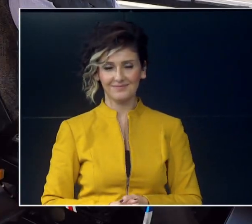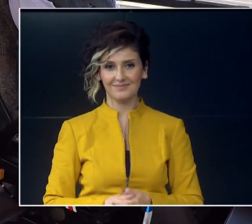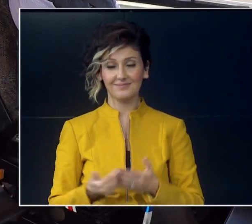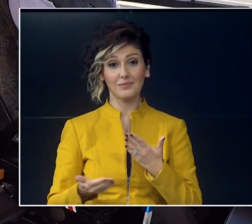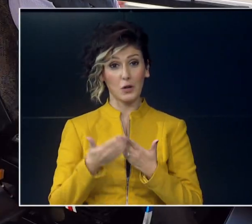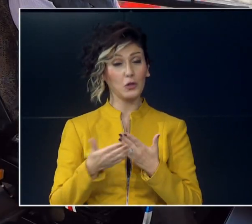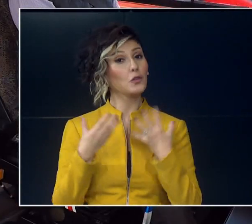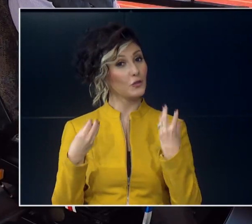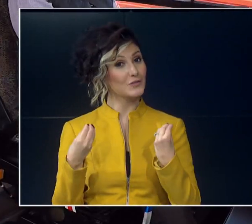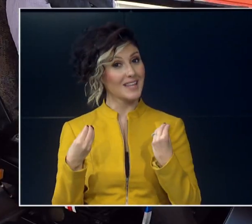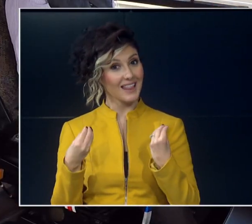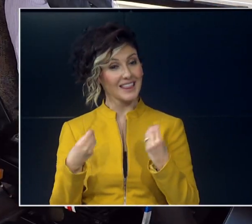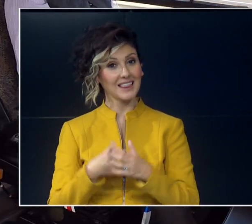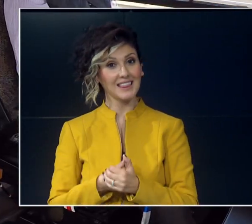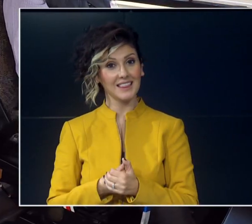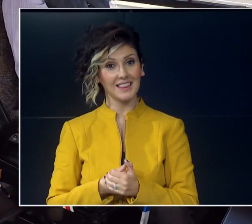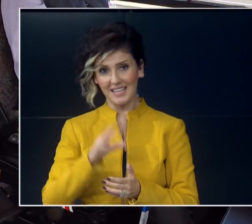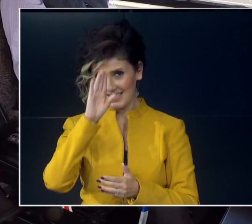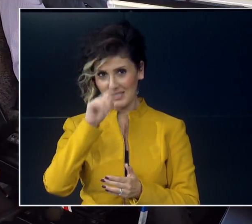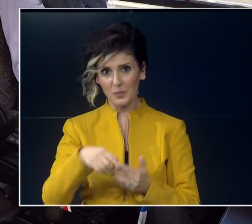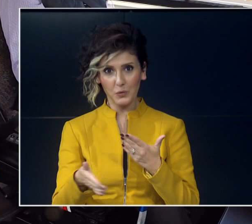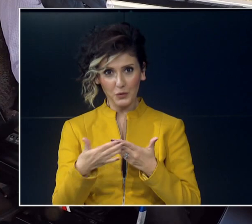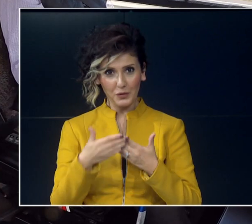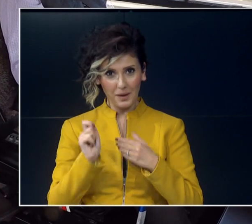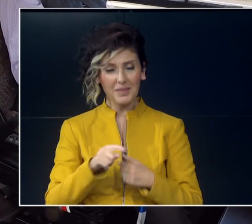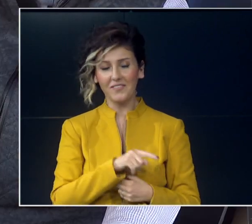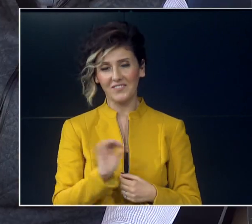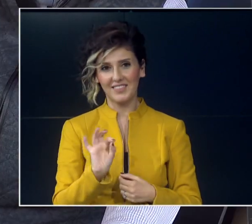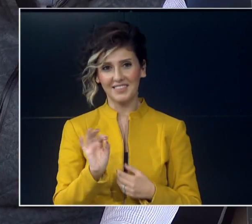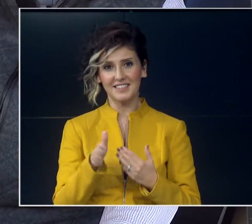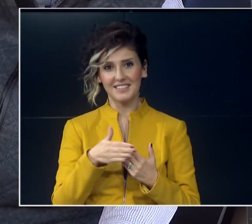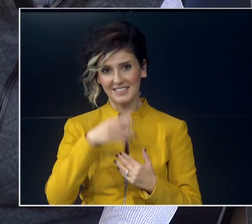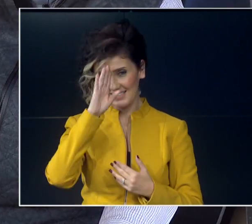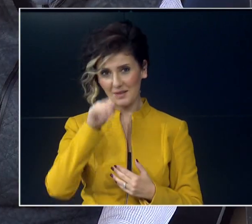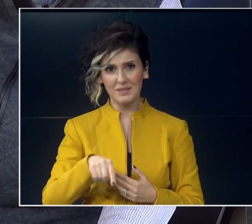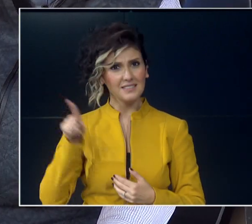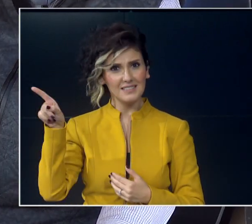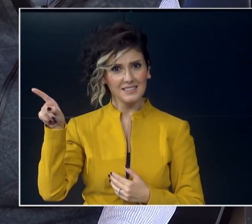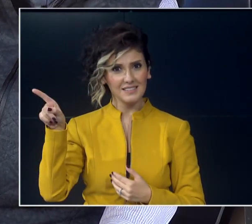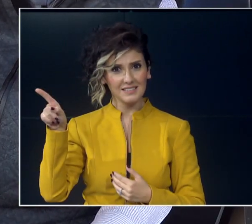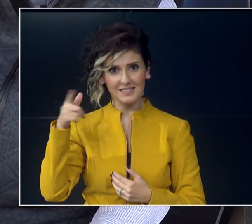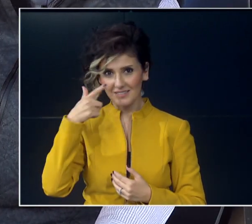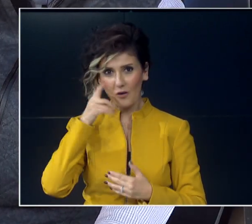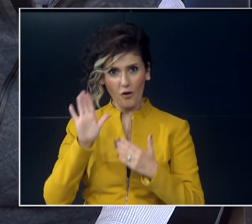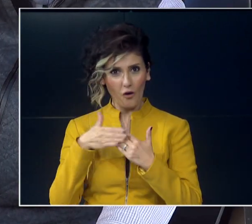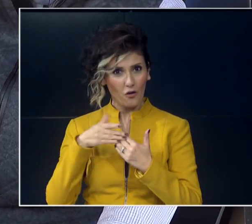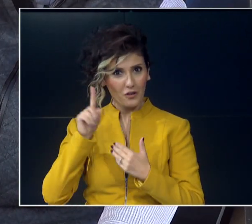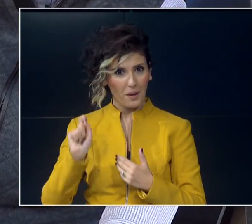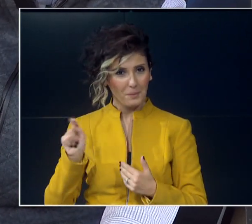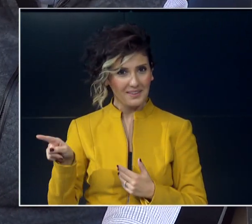Düğün de güzeldi. İstanbul'da mı düğün yaptın? İstanbul'da, evet. Siz muhtemelen bir köy düğününüz